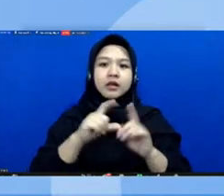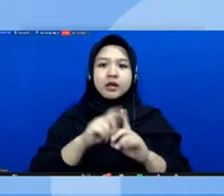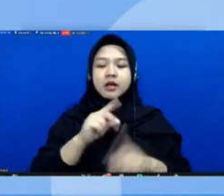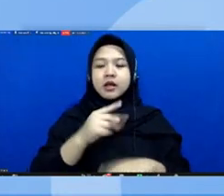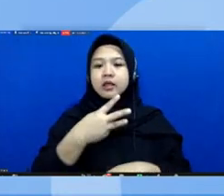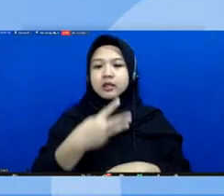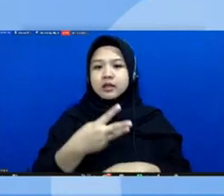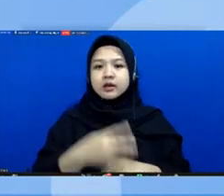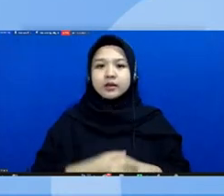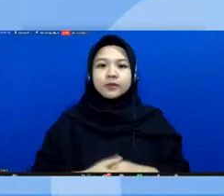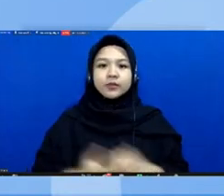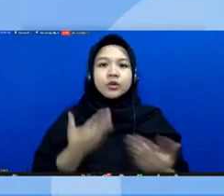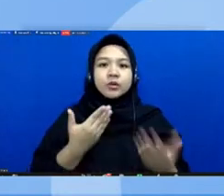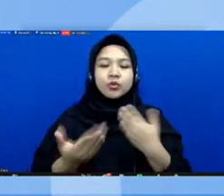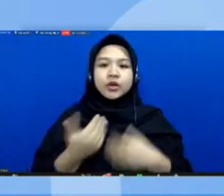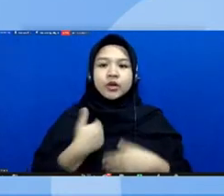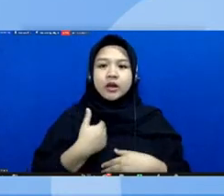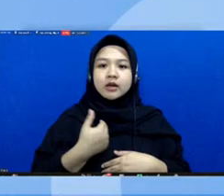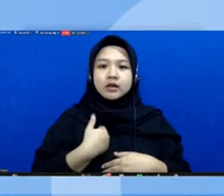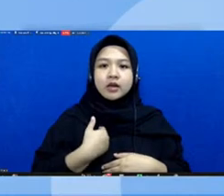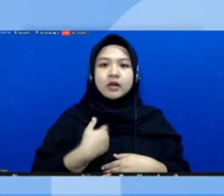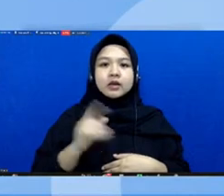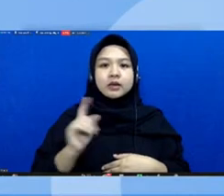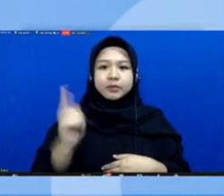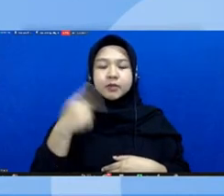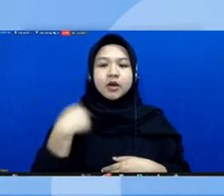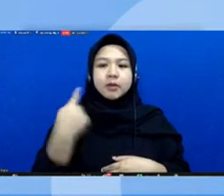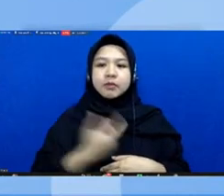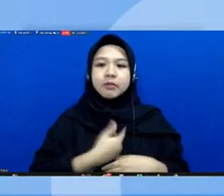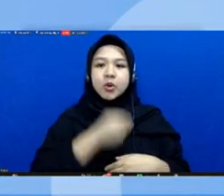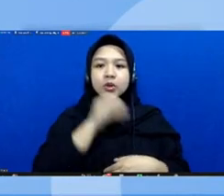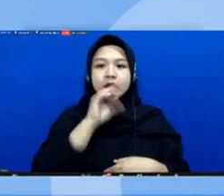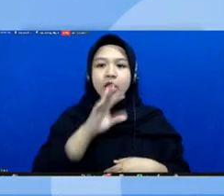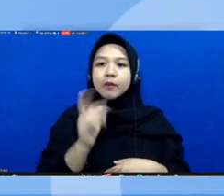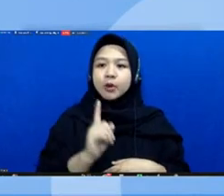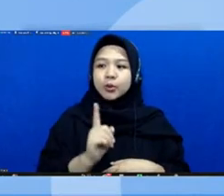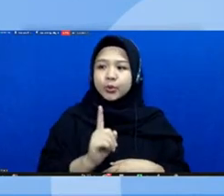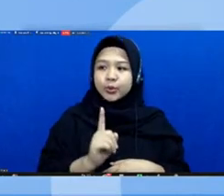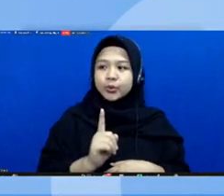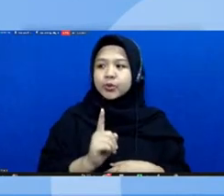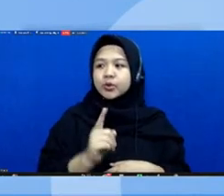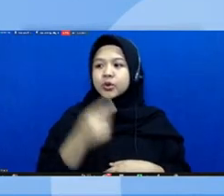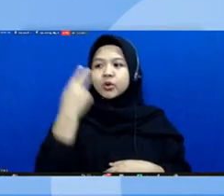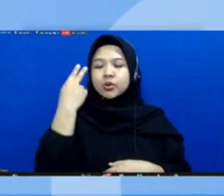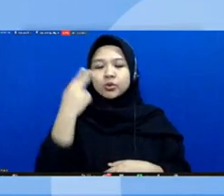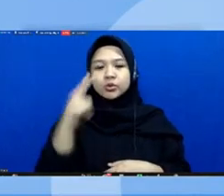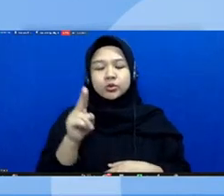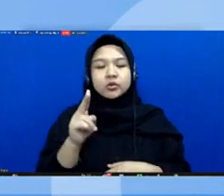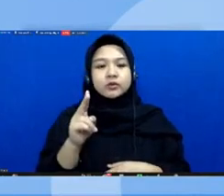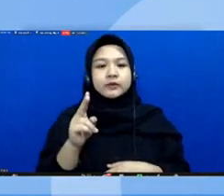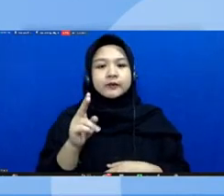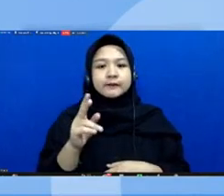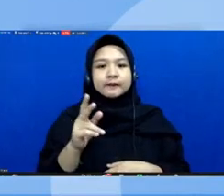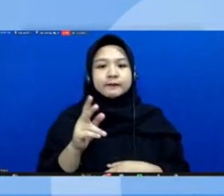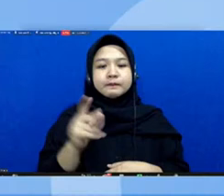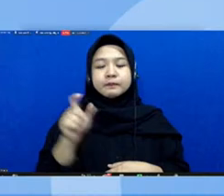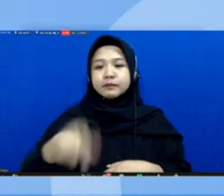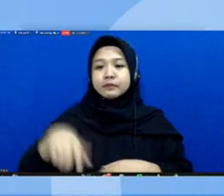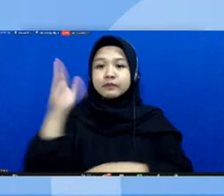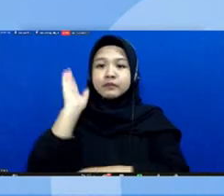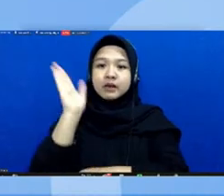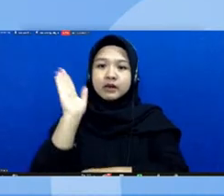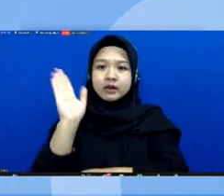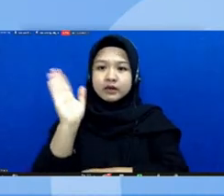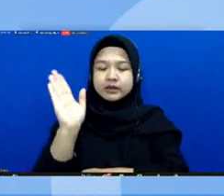Mungkin ada saat pertama kami akan memberikan tanggapan dulu terhadap para panelis tadi.